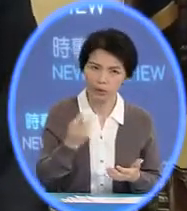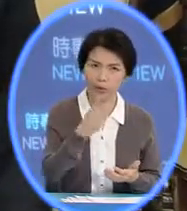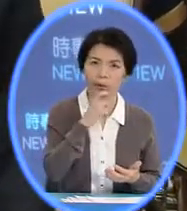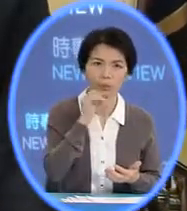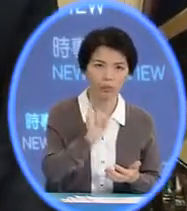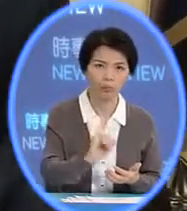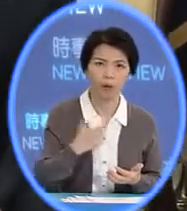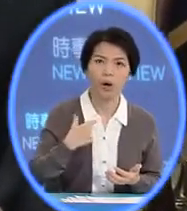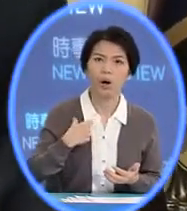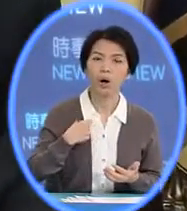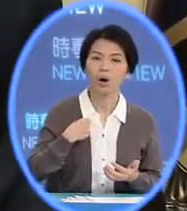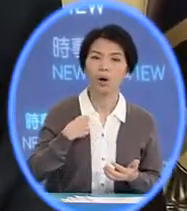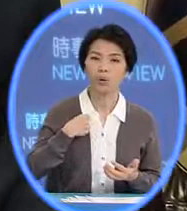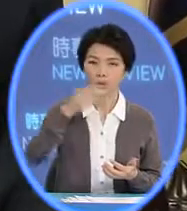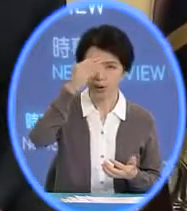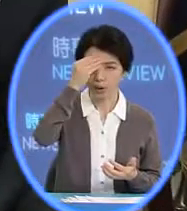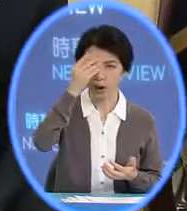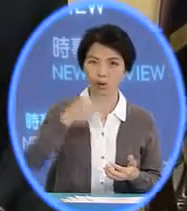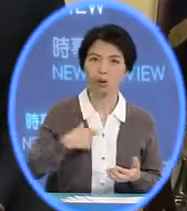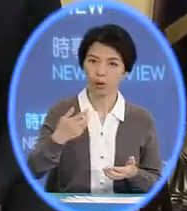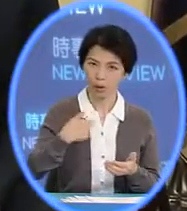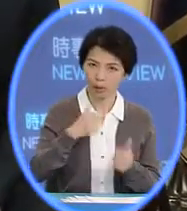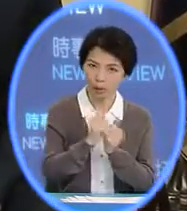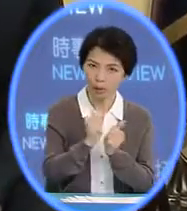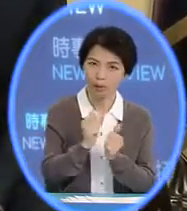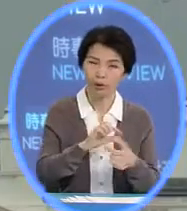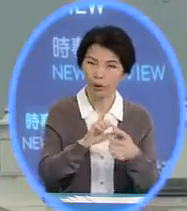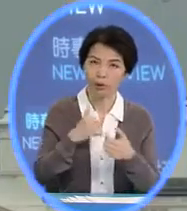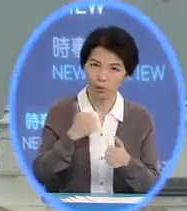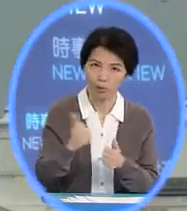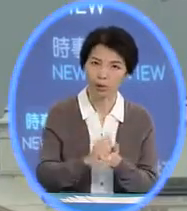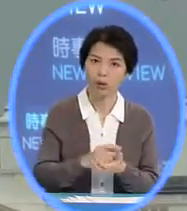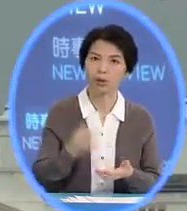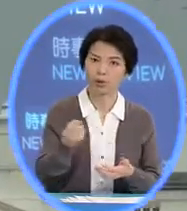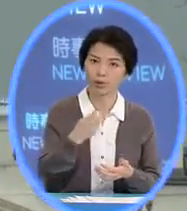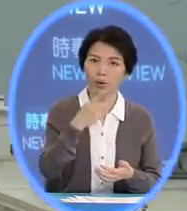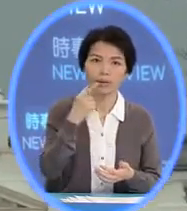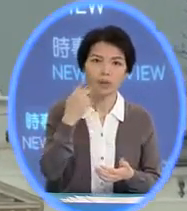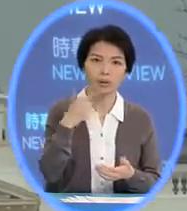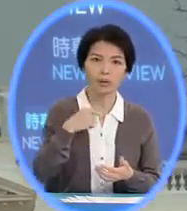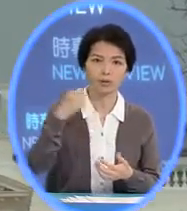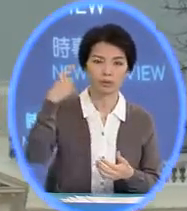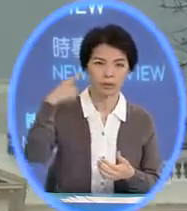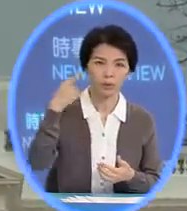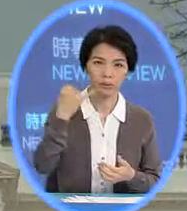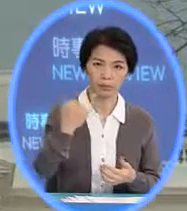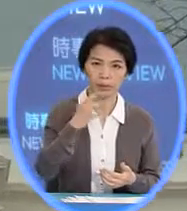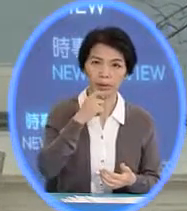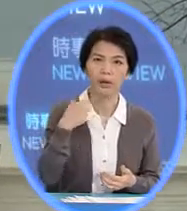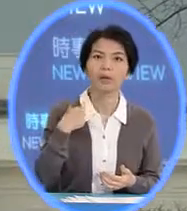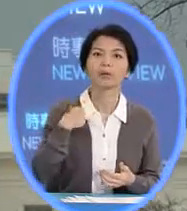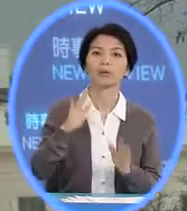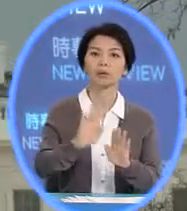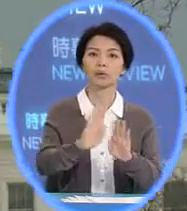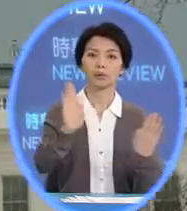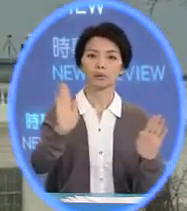Xi. He's a friend of mine, but we can't, I've been telling him we can't let it happen. 他說美國的談判大門敞開，但另一邊